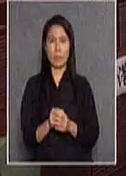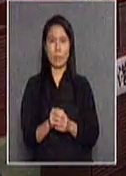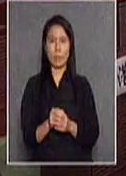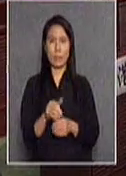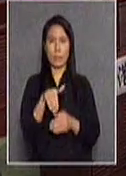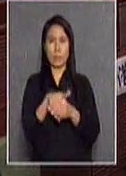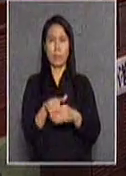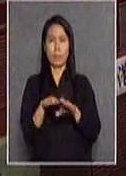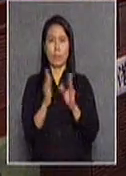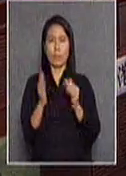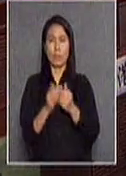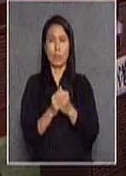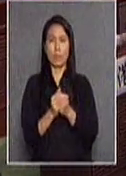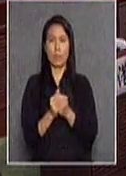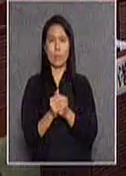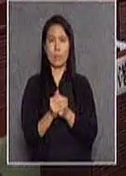開始表決。